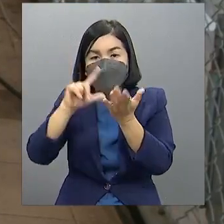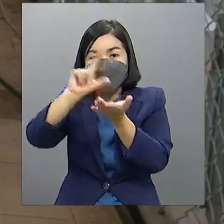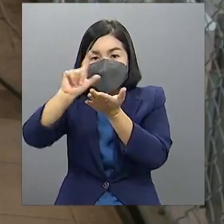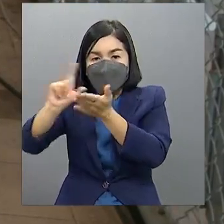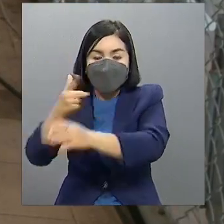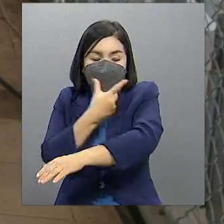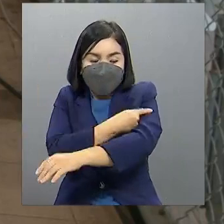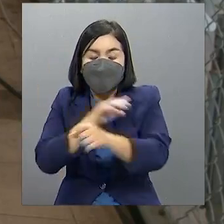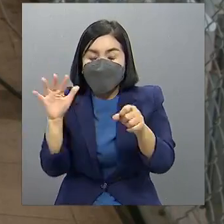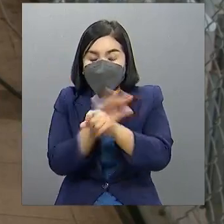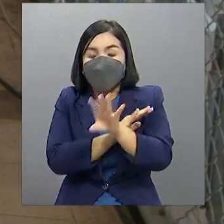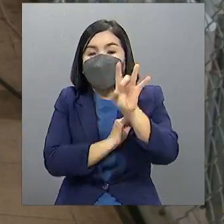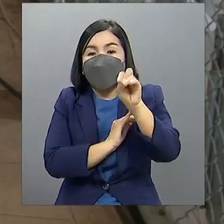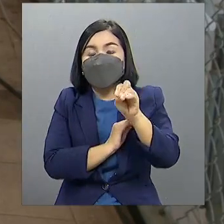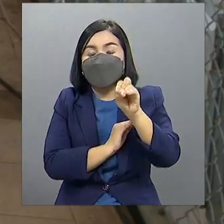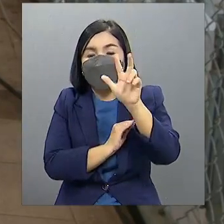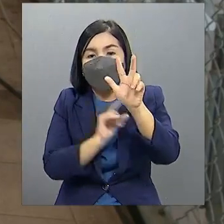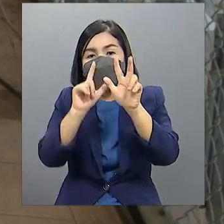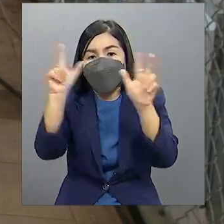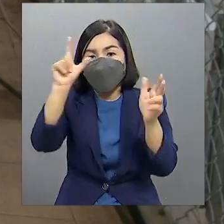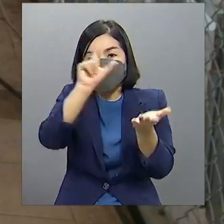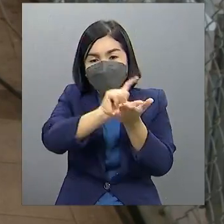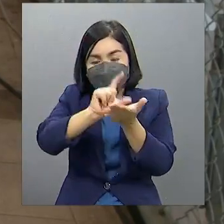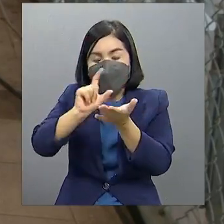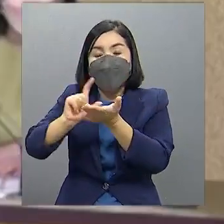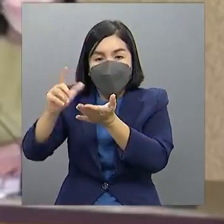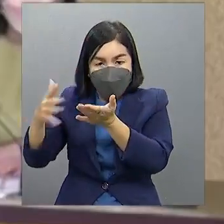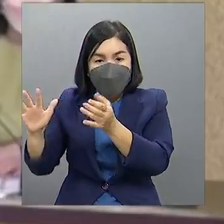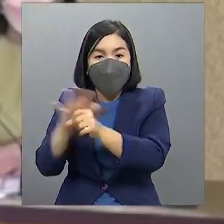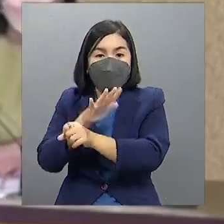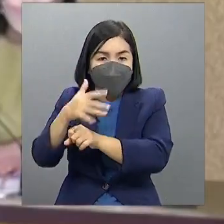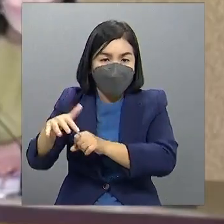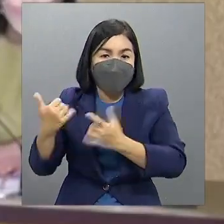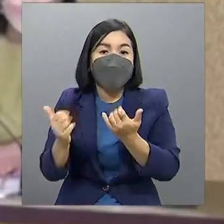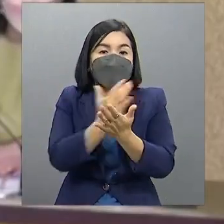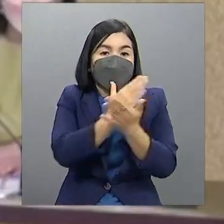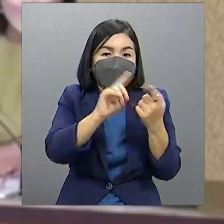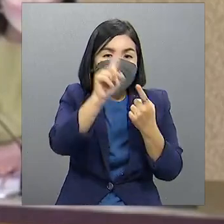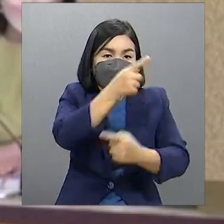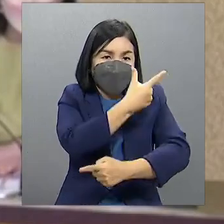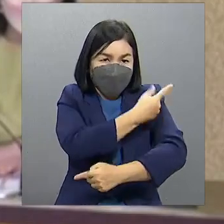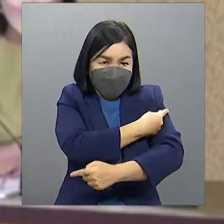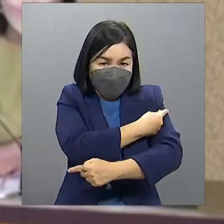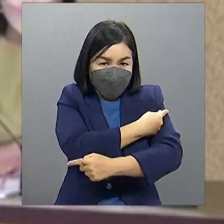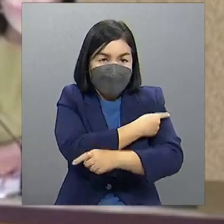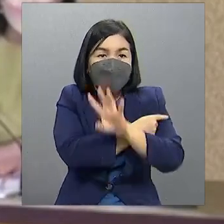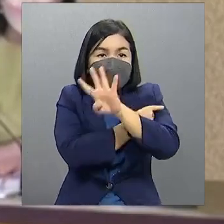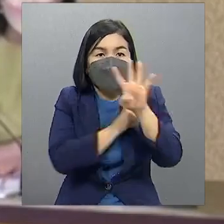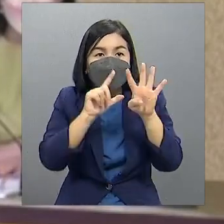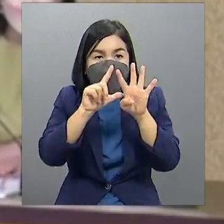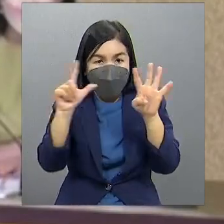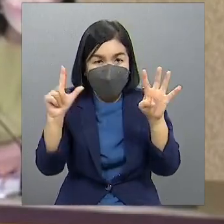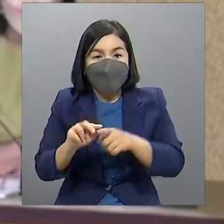หกแสนแปดหมื่นห้าพัน 866ล้านโดนนะคะแบ่งเป็นเข็มที่ 1 4สะสม 44กว่าล้านโด๊สเข็มที่